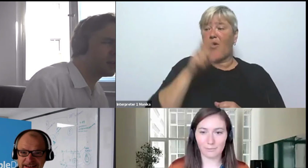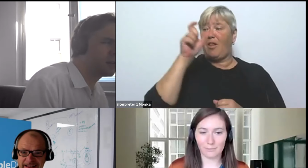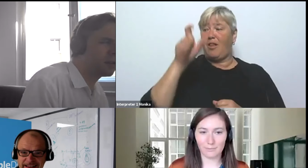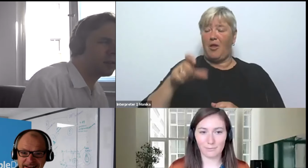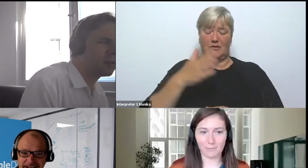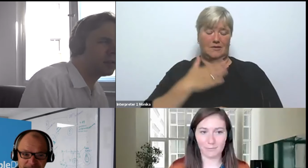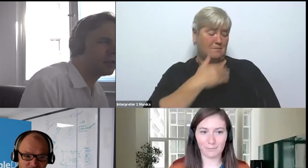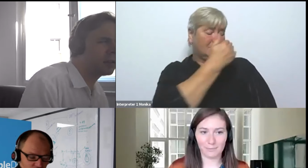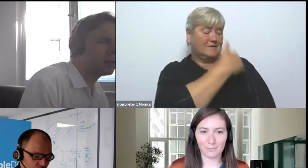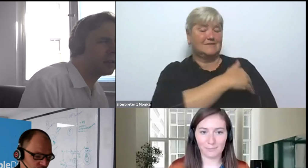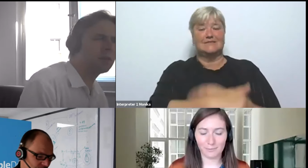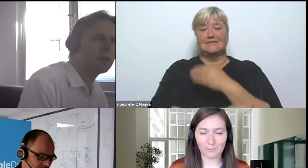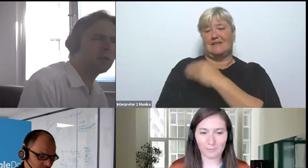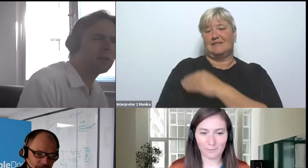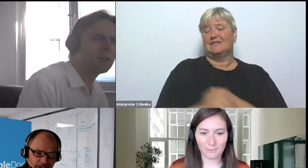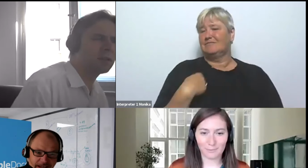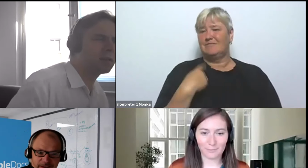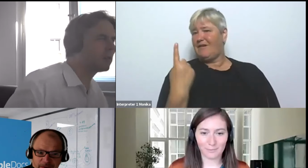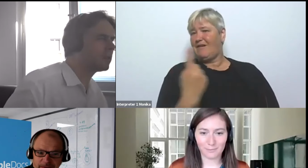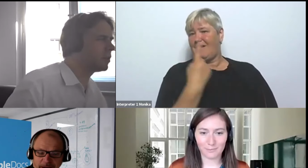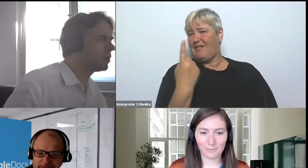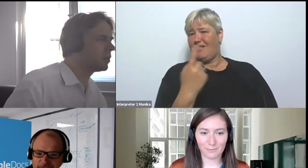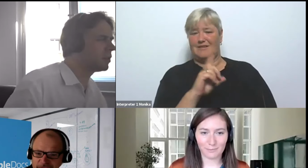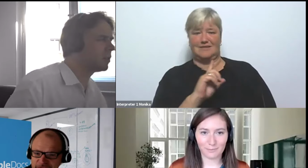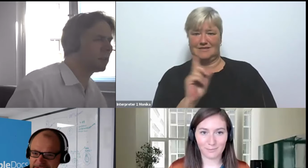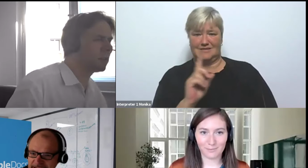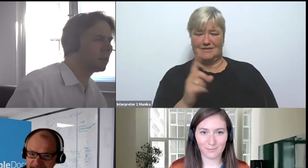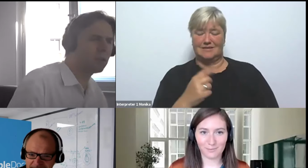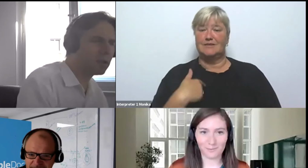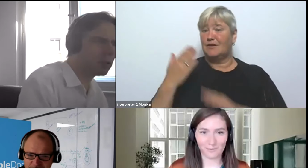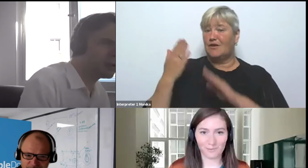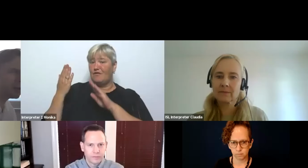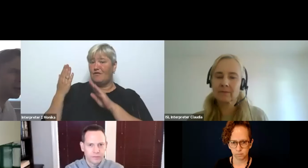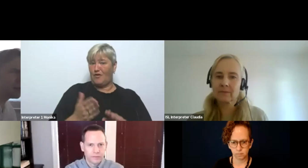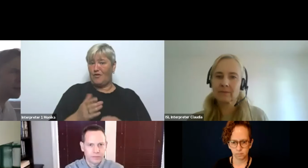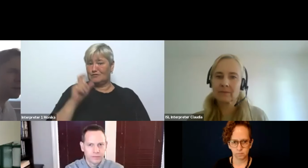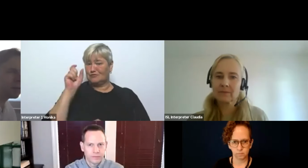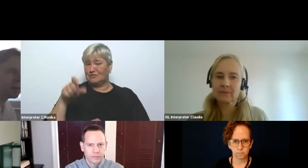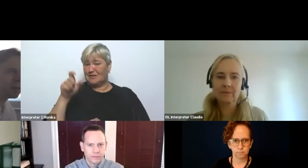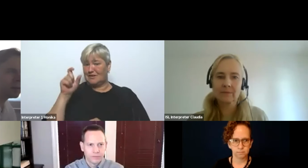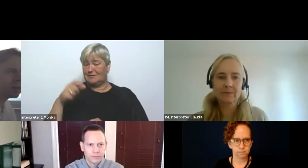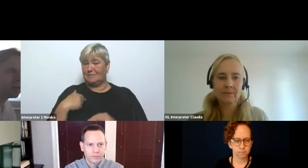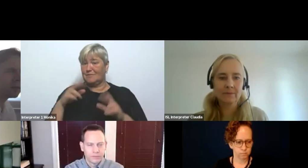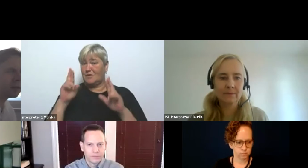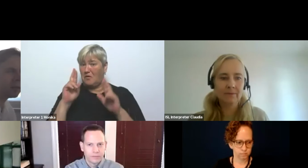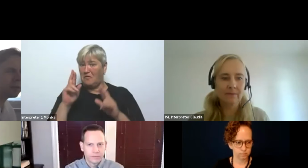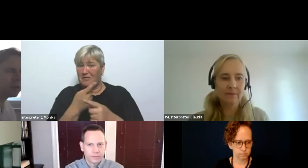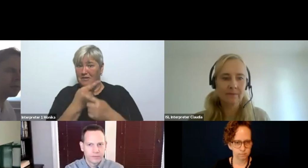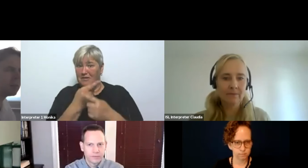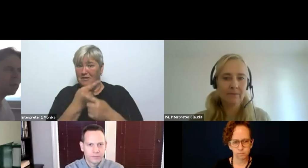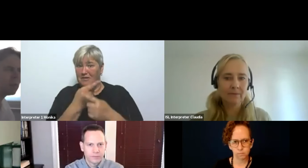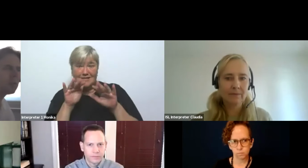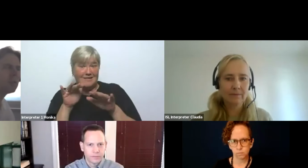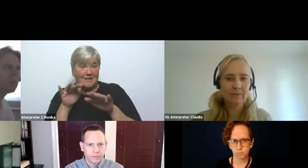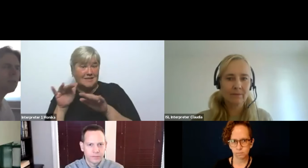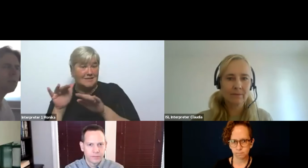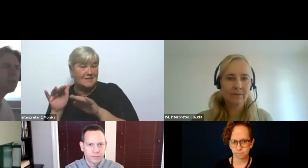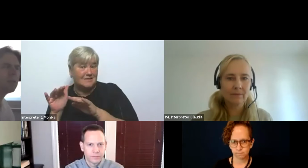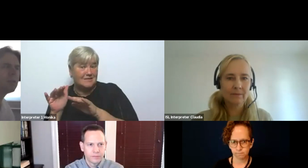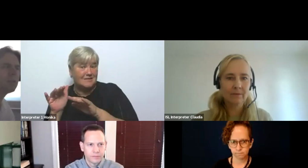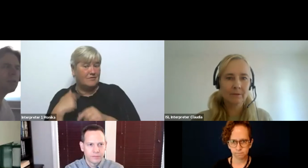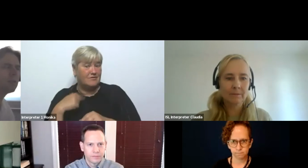bin da nicht alleine. Und die möchte ich ganz kurz mal vorstellen. Ich hoffe, dass alle da sind. Ich weiß jetzt nicht genau, wie wir das